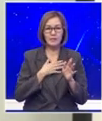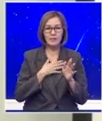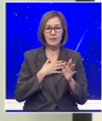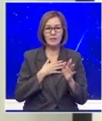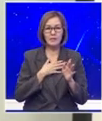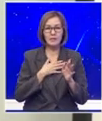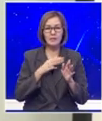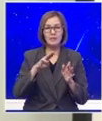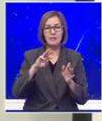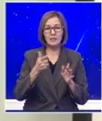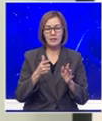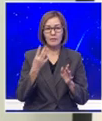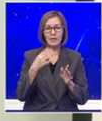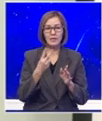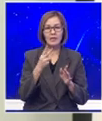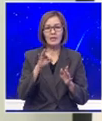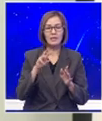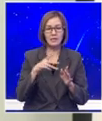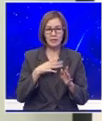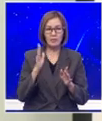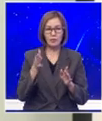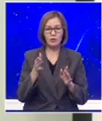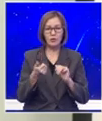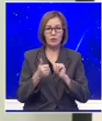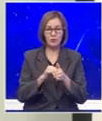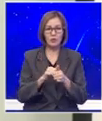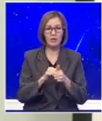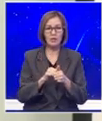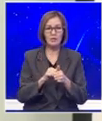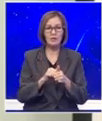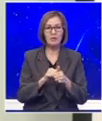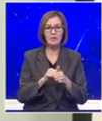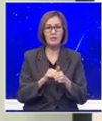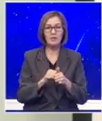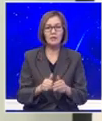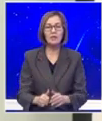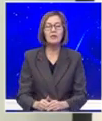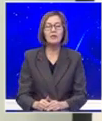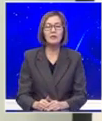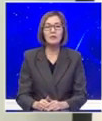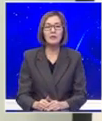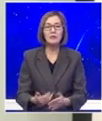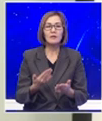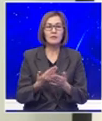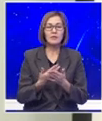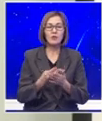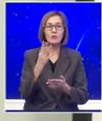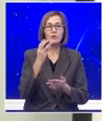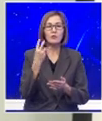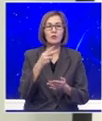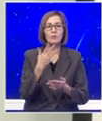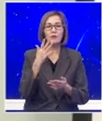біздің ақша шығарсақ ол 42 теңге. Біздікі есе себестоимость 1 гектарға алсақ 325.